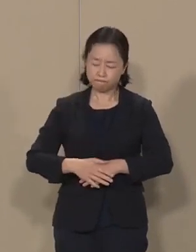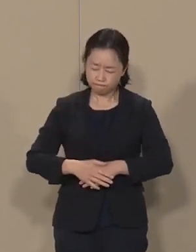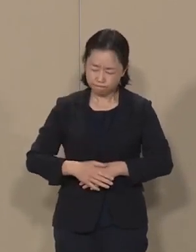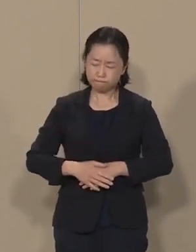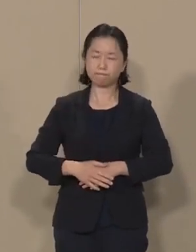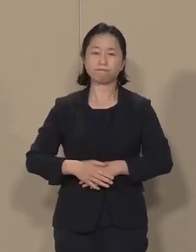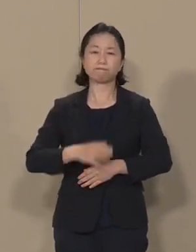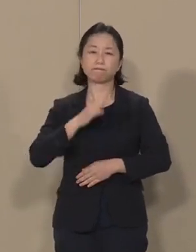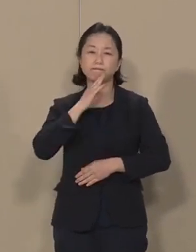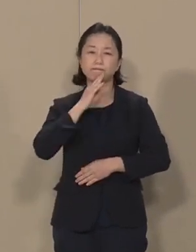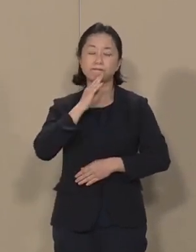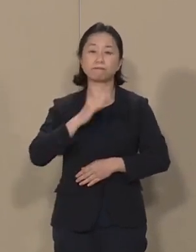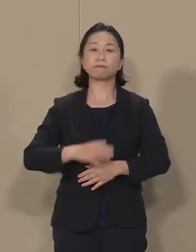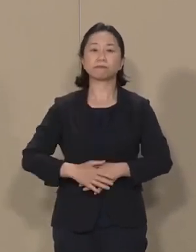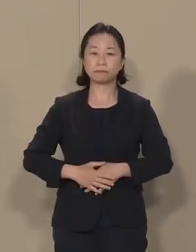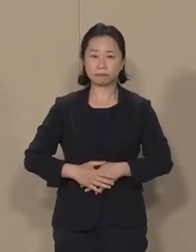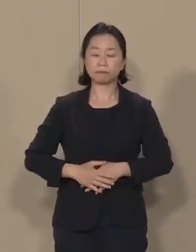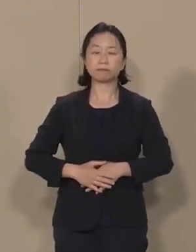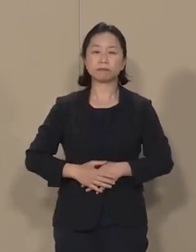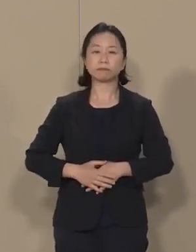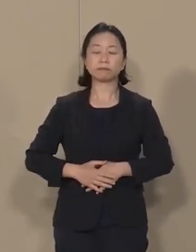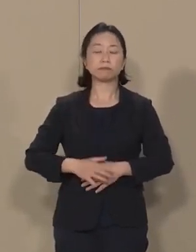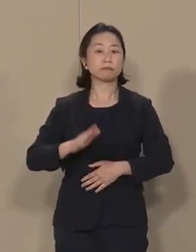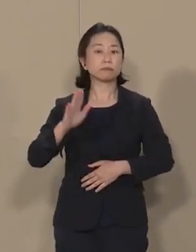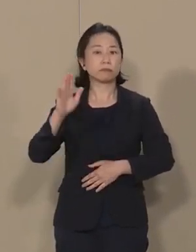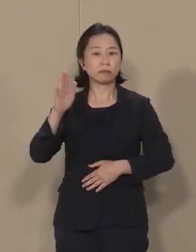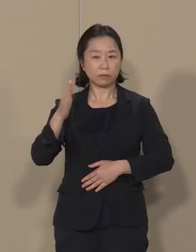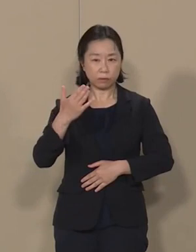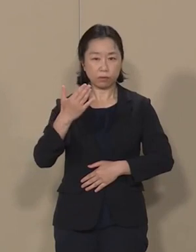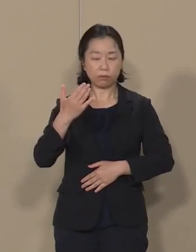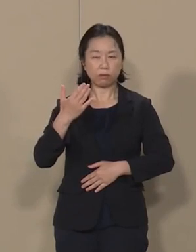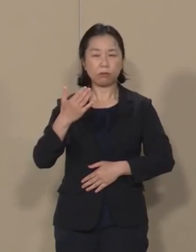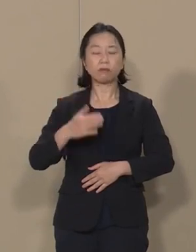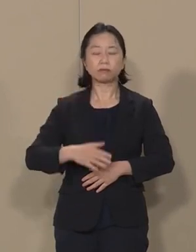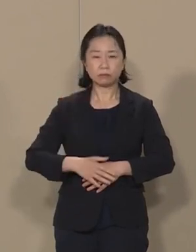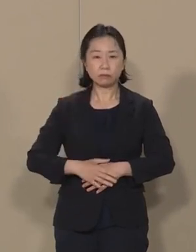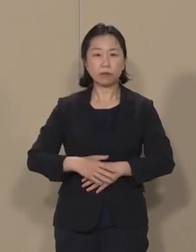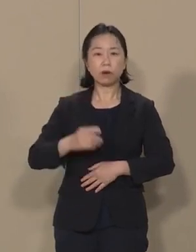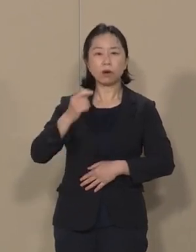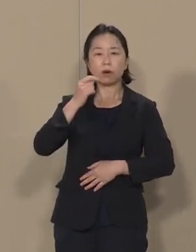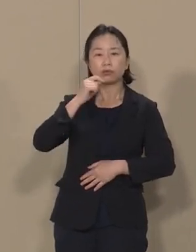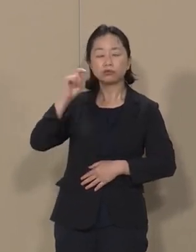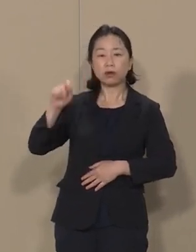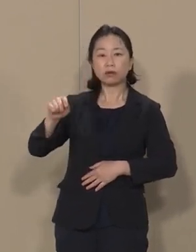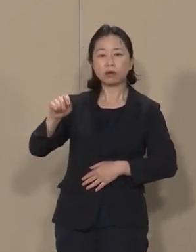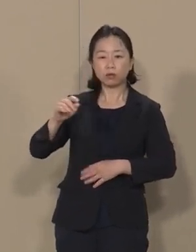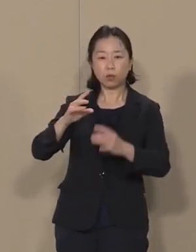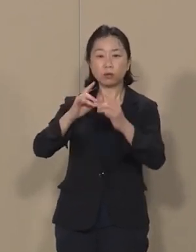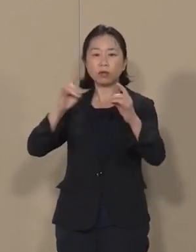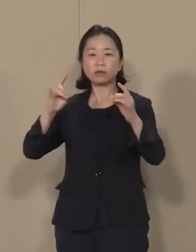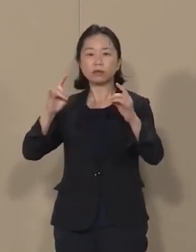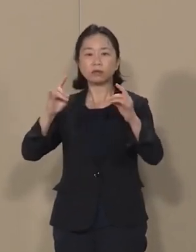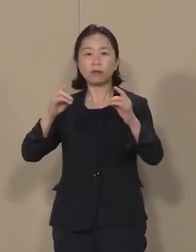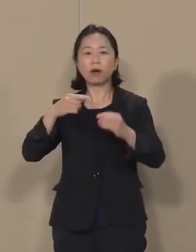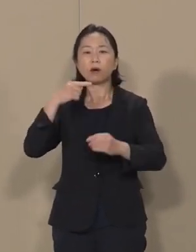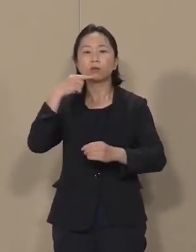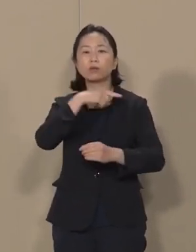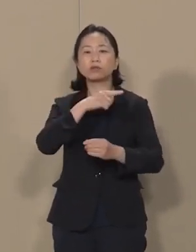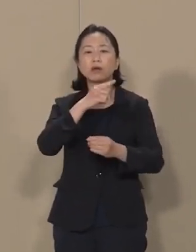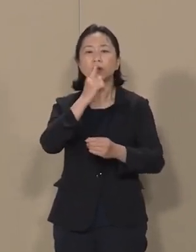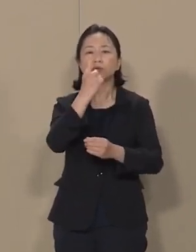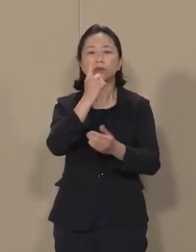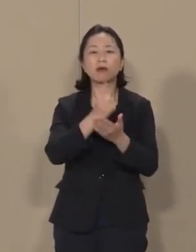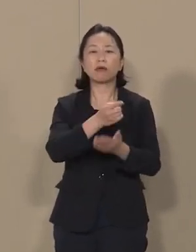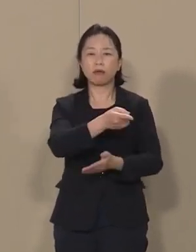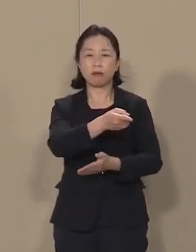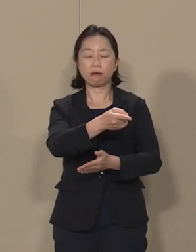を致しますしかしあえて言えばウクライナの敵はロシア一刻なんです